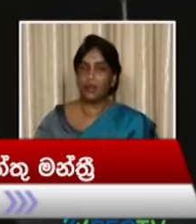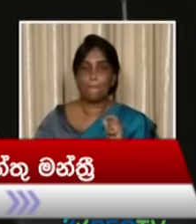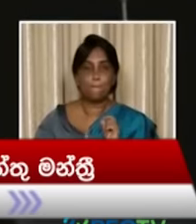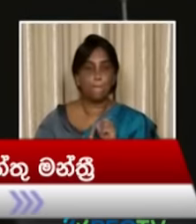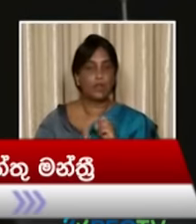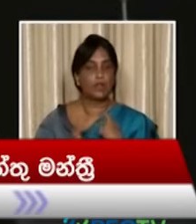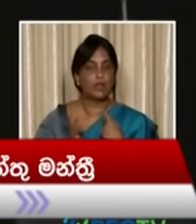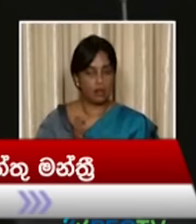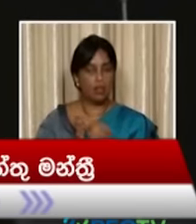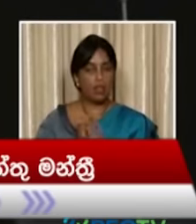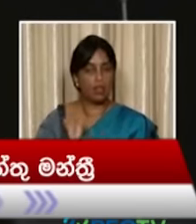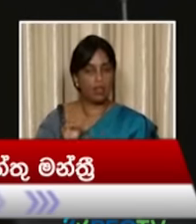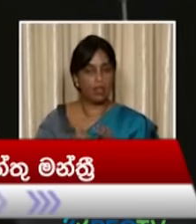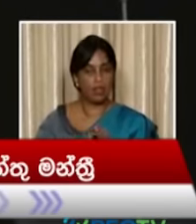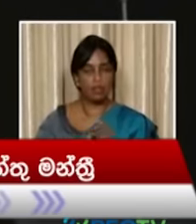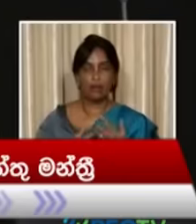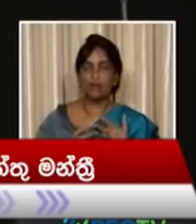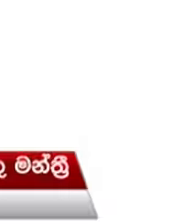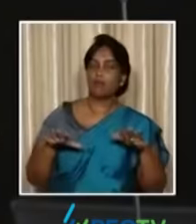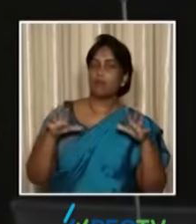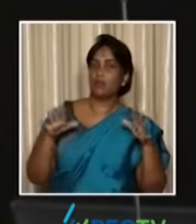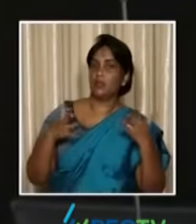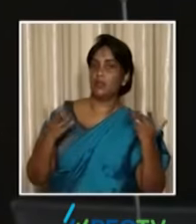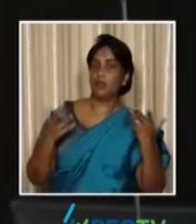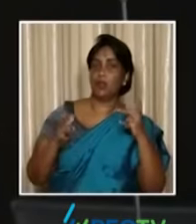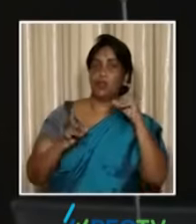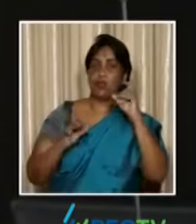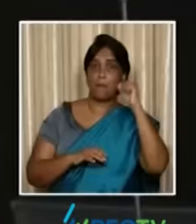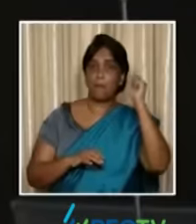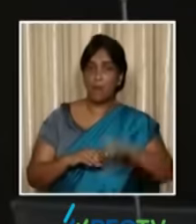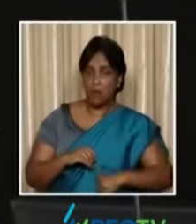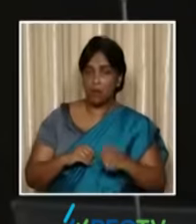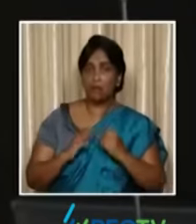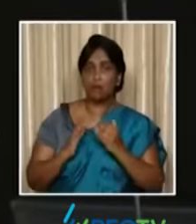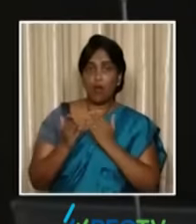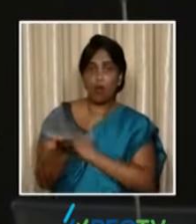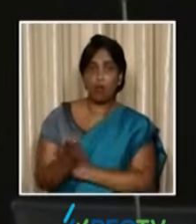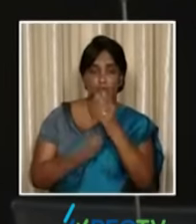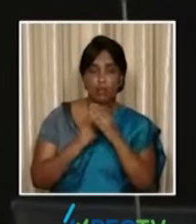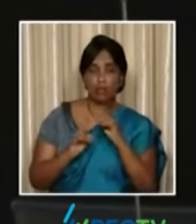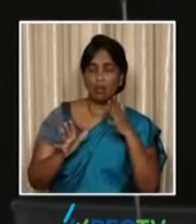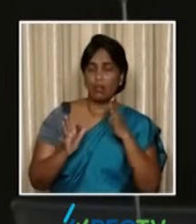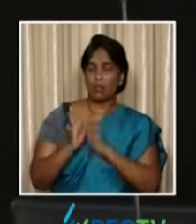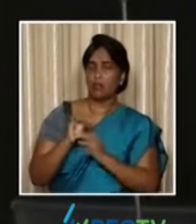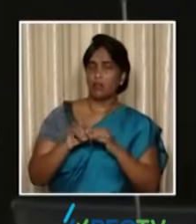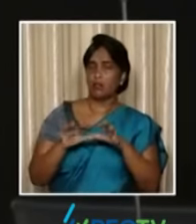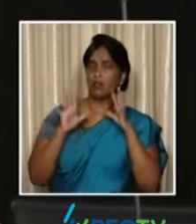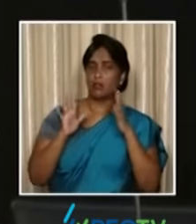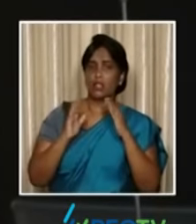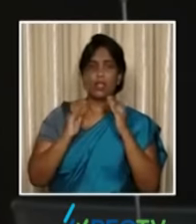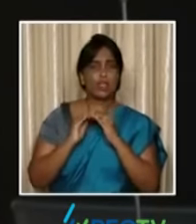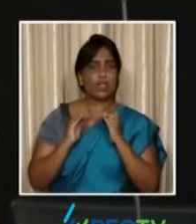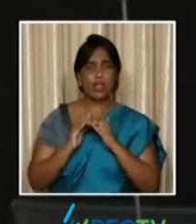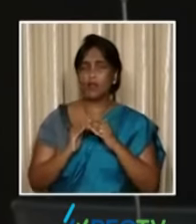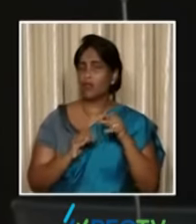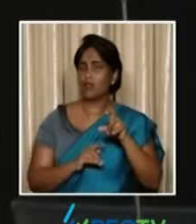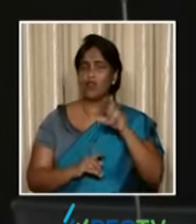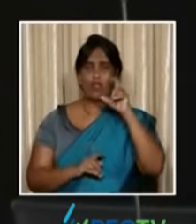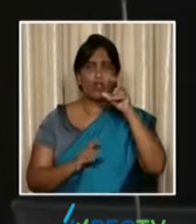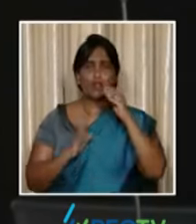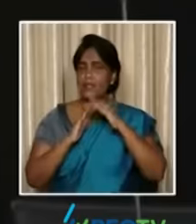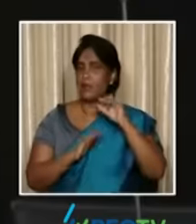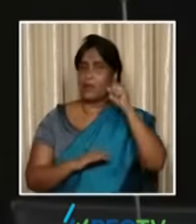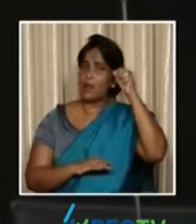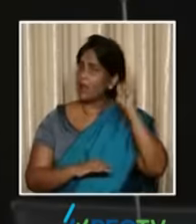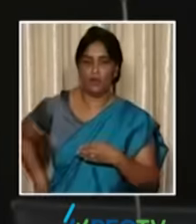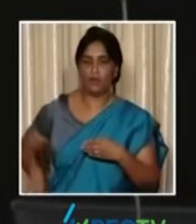ප්‍රසන්න රණතුංගතුමත් නිකන් පුදුම වුණා මේ කොළඹ ගෙවල් 50,000ක් ඔප්පු ලබා දෙනවා කිව්වම. මේ කොළඹ ගෙවල් 50,000ක් නෑ ඔප්පු ලබා දෙන